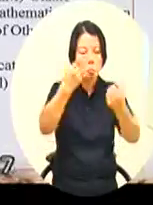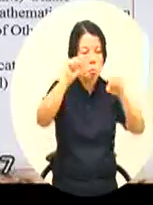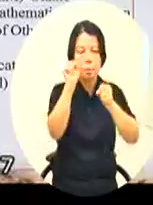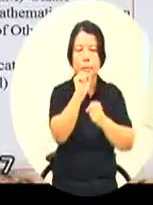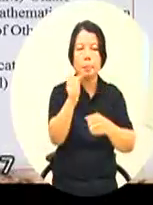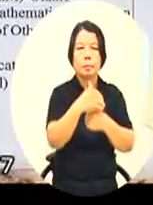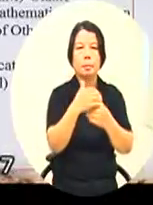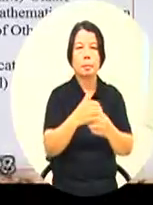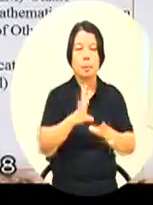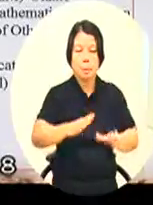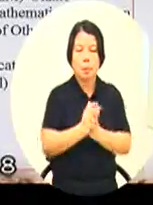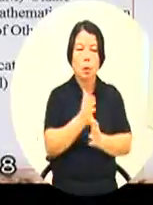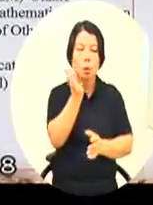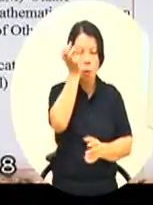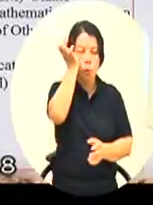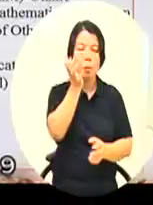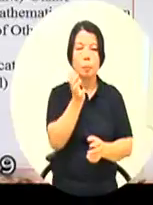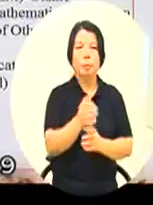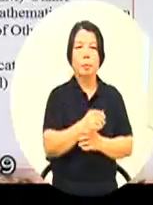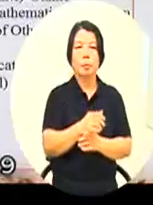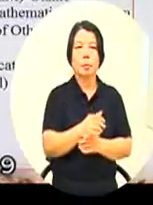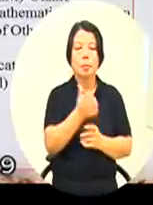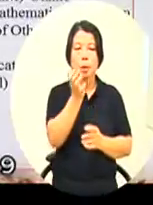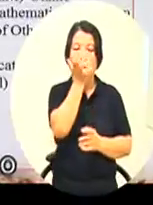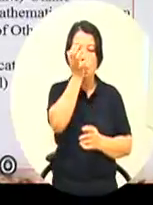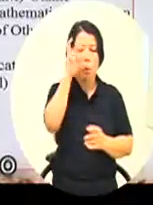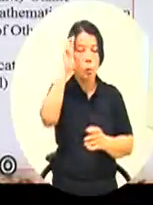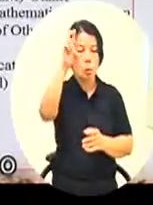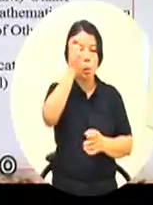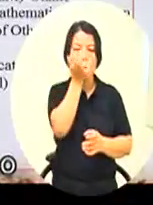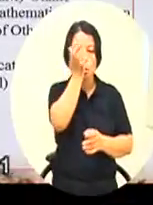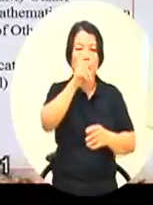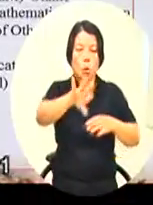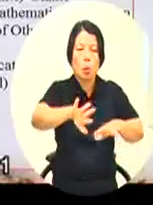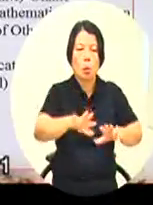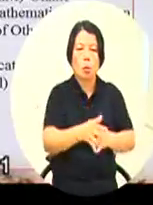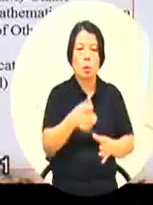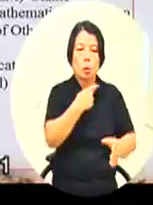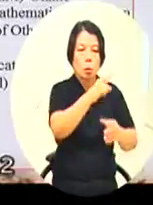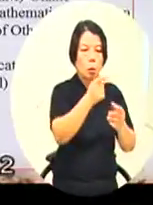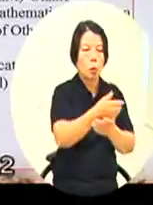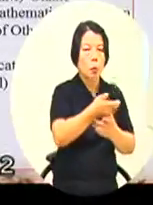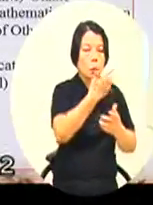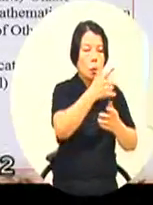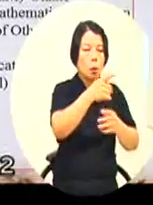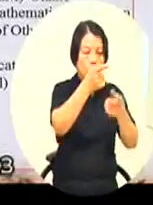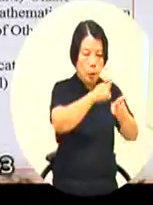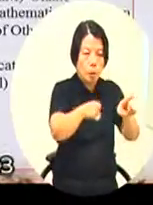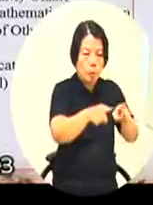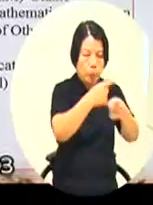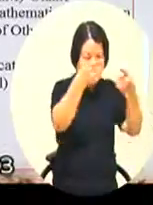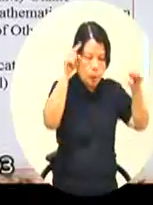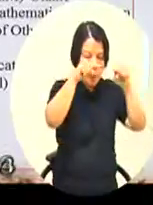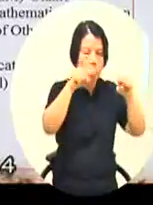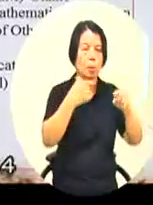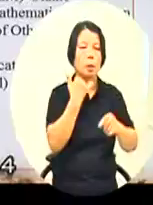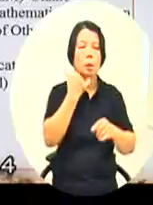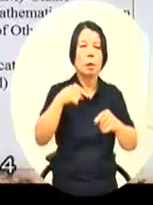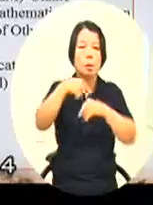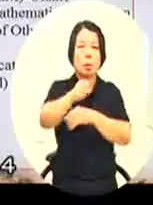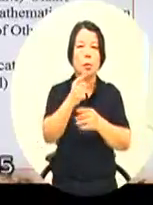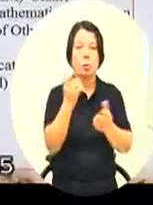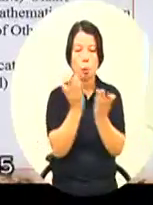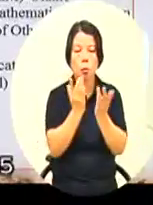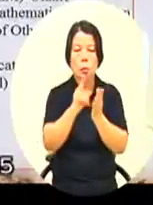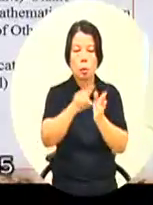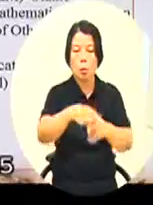念硕士学位的话，他可能就在国内就读。那现在有另外一个管道就是所谓的Master of Education Online 的这个 learning。所以我们跟